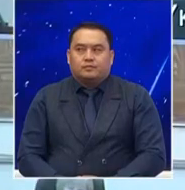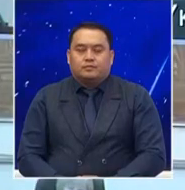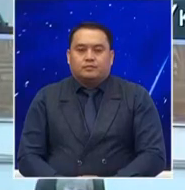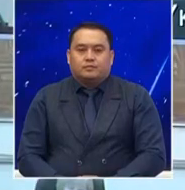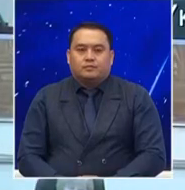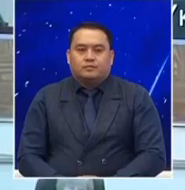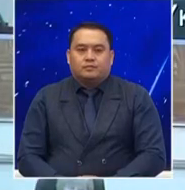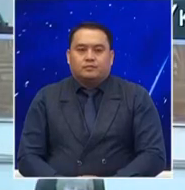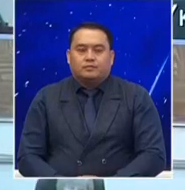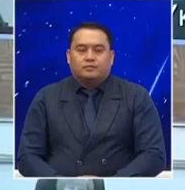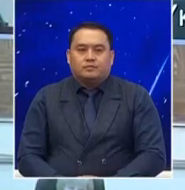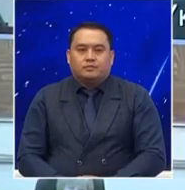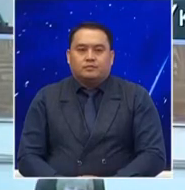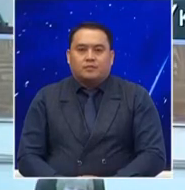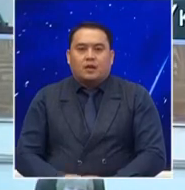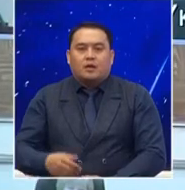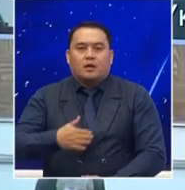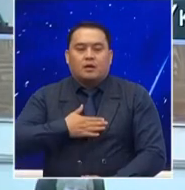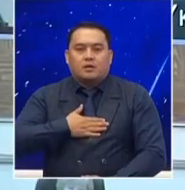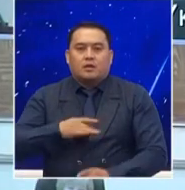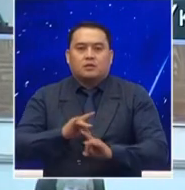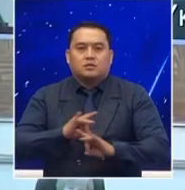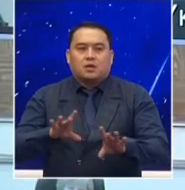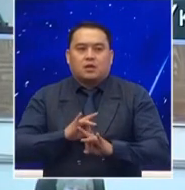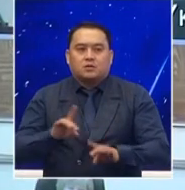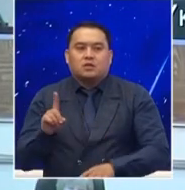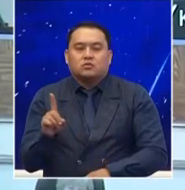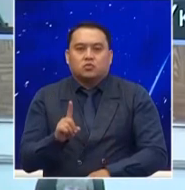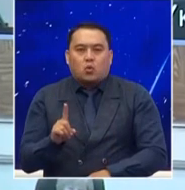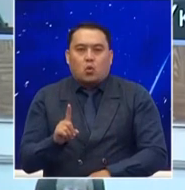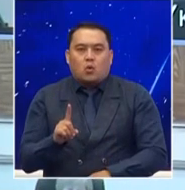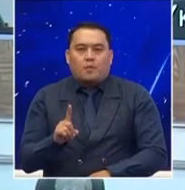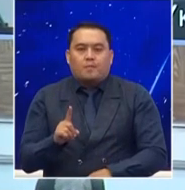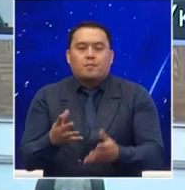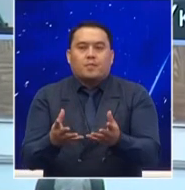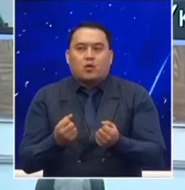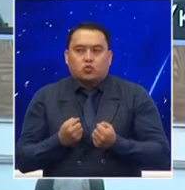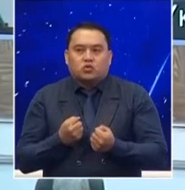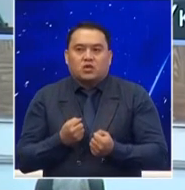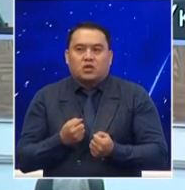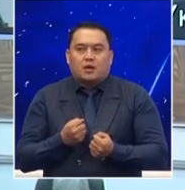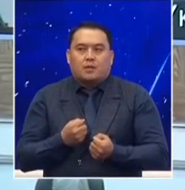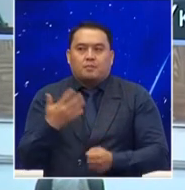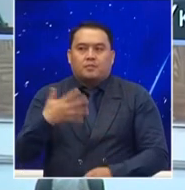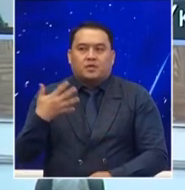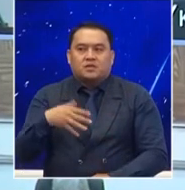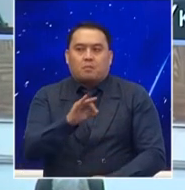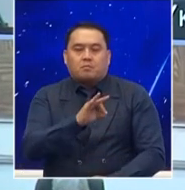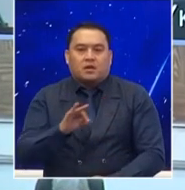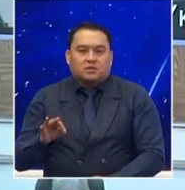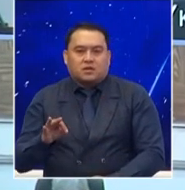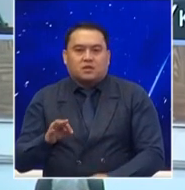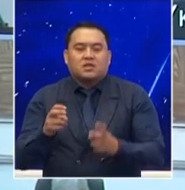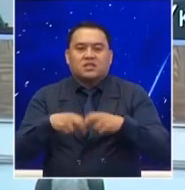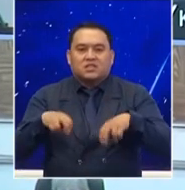Уже на массовое применение, как я сейчас сказал, Европланш, по получению данных по 50%